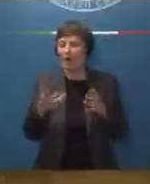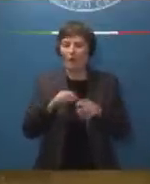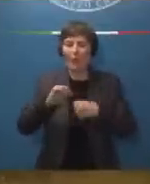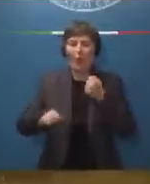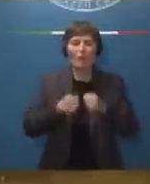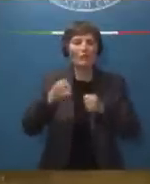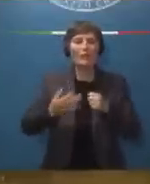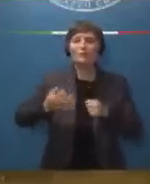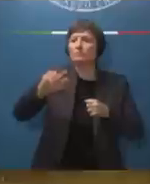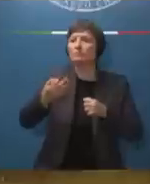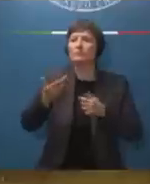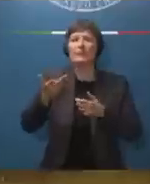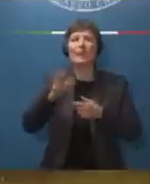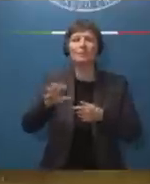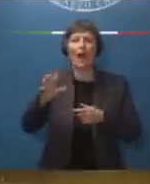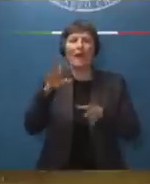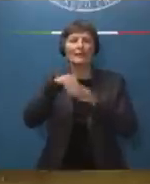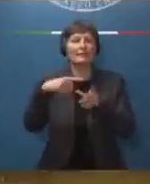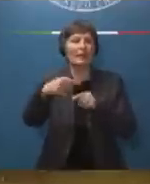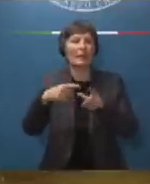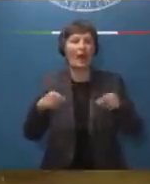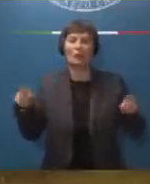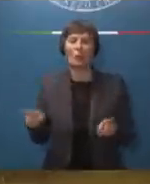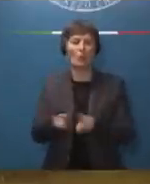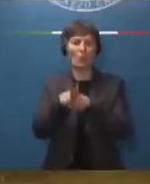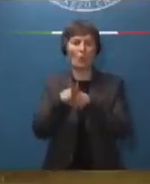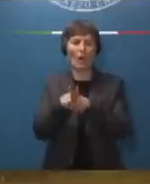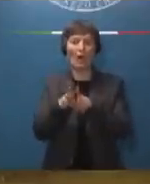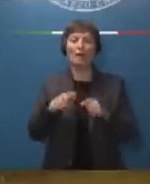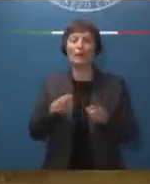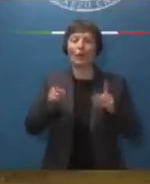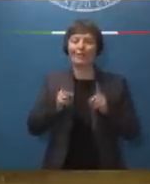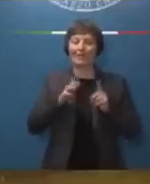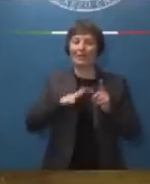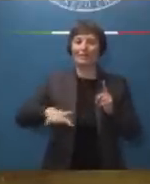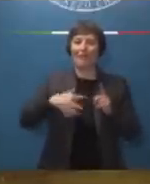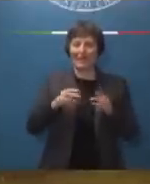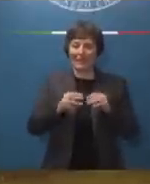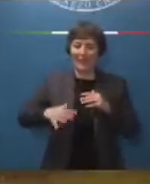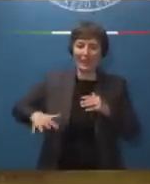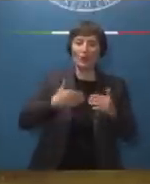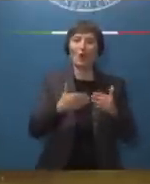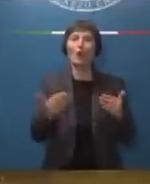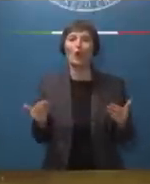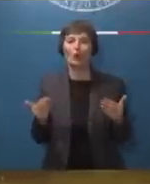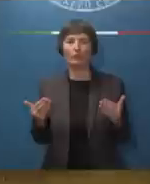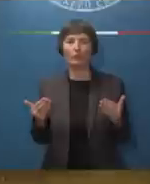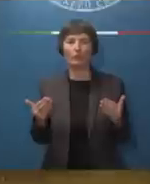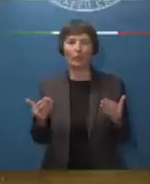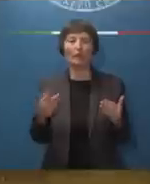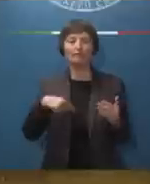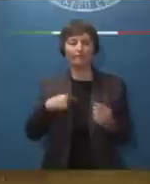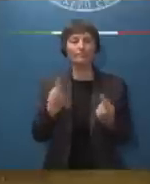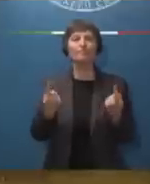paese nato difendendo il territorio difendendo i confini e noi aspettiamo molto dal